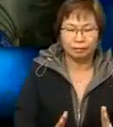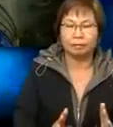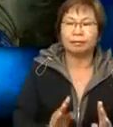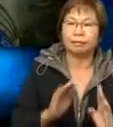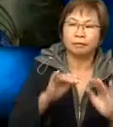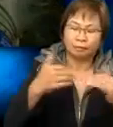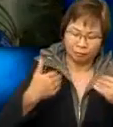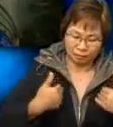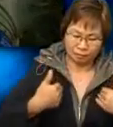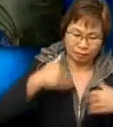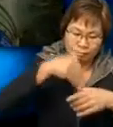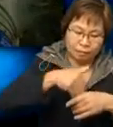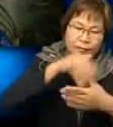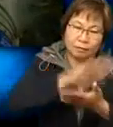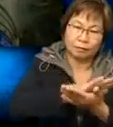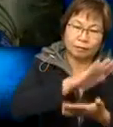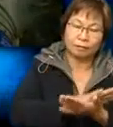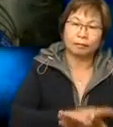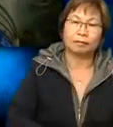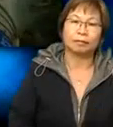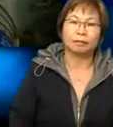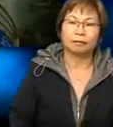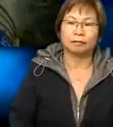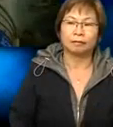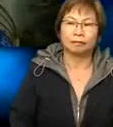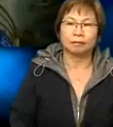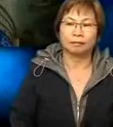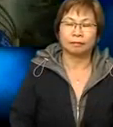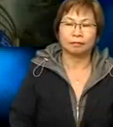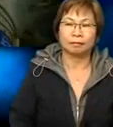kaum yang terdapat di sekolah.